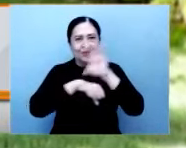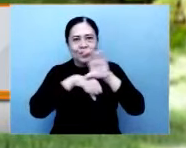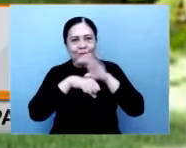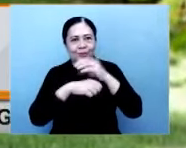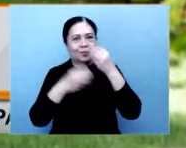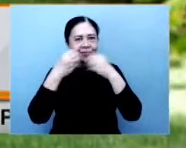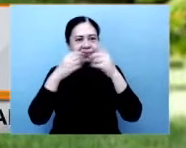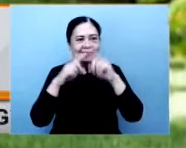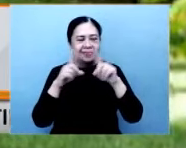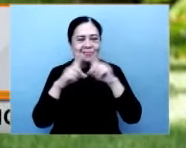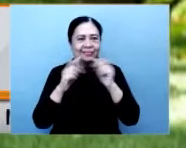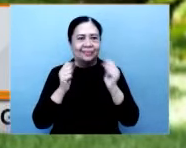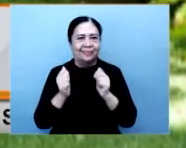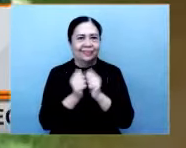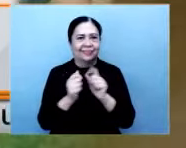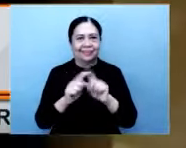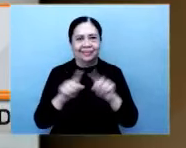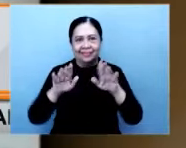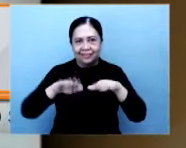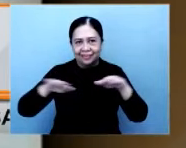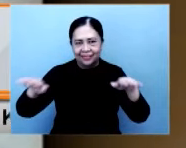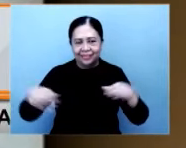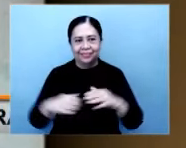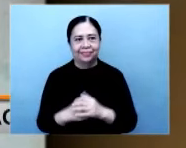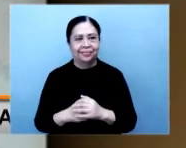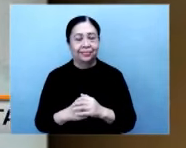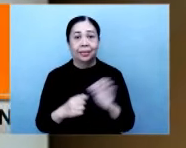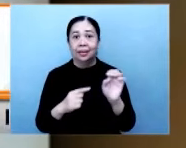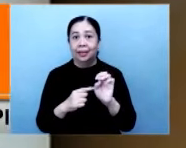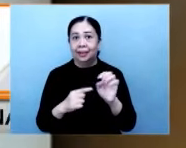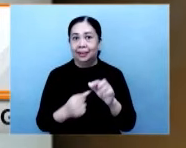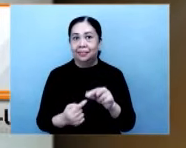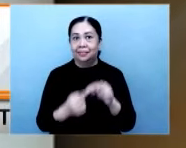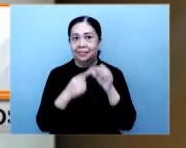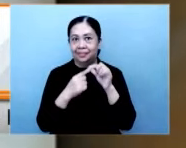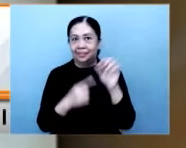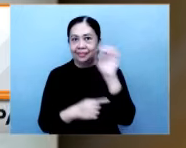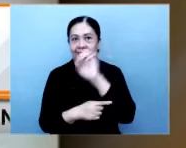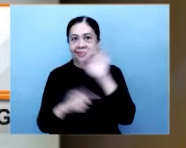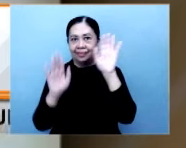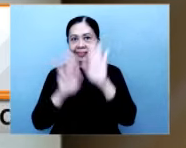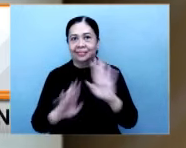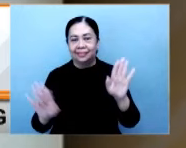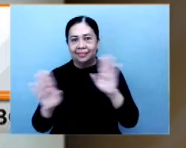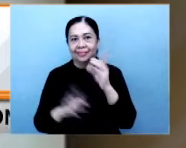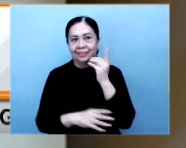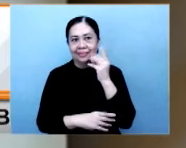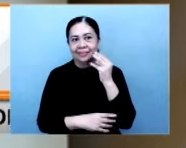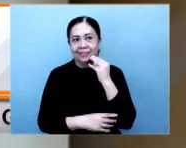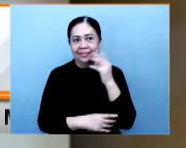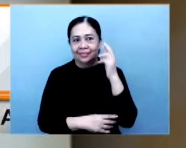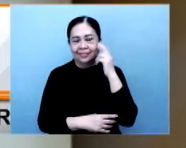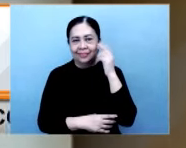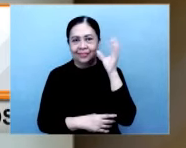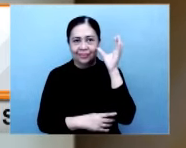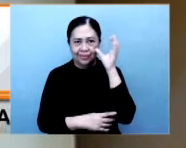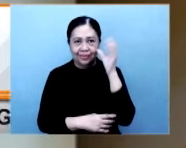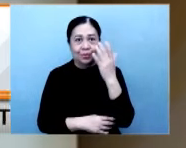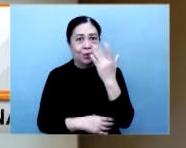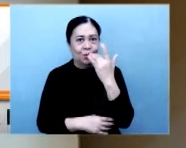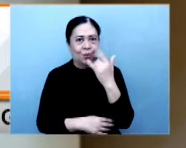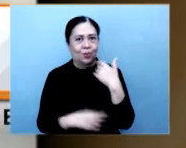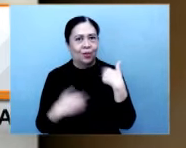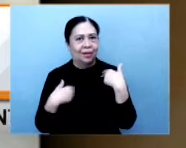aktres kasama ang ilang bata. Extra special naman ang Easter Sunday kina Dayan Medina at Rodjun Cruz dahil sa kanilang